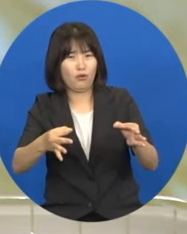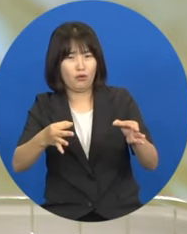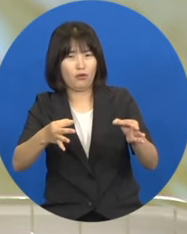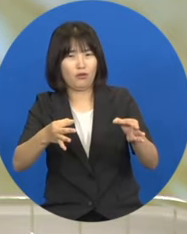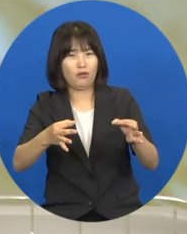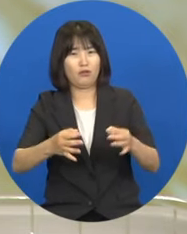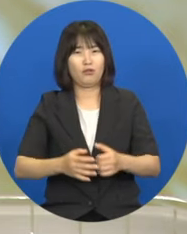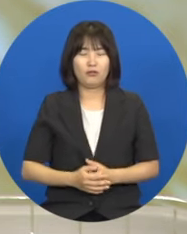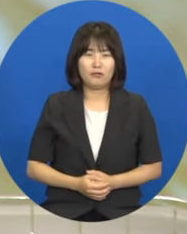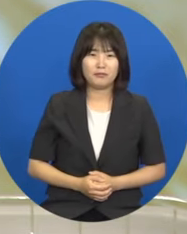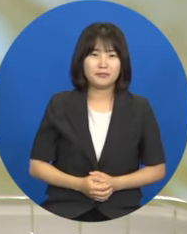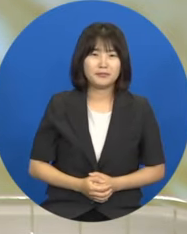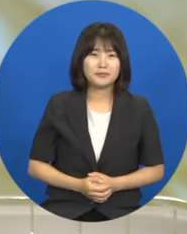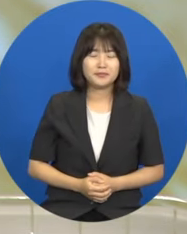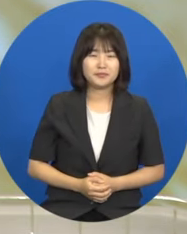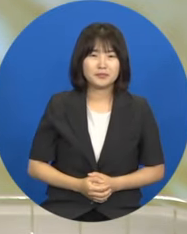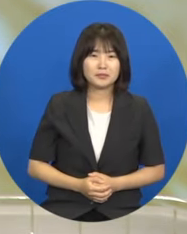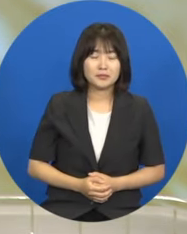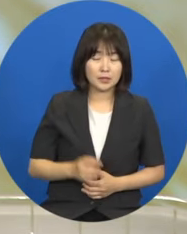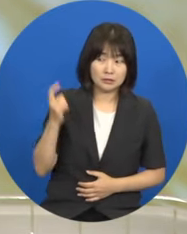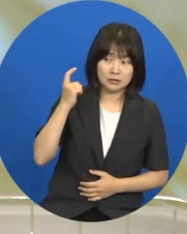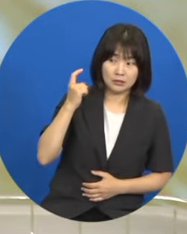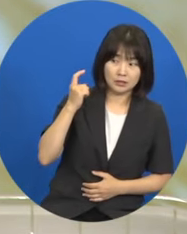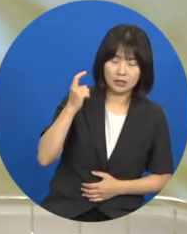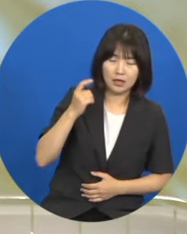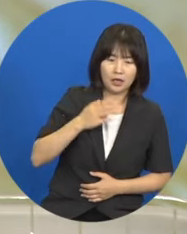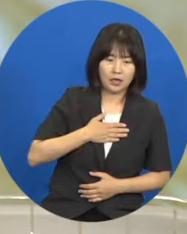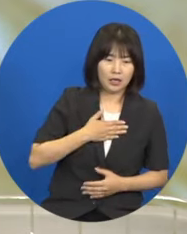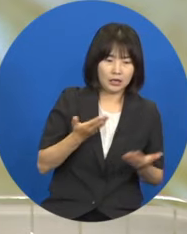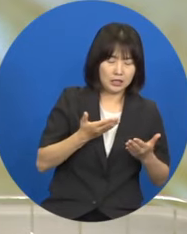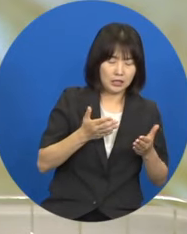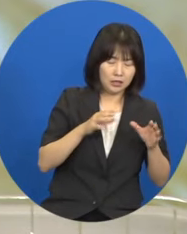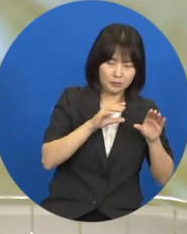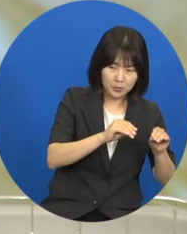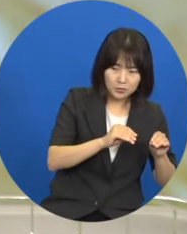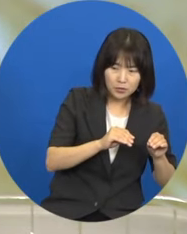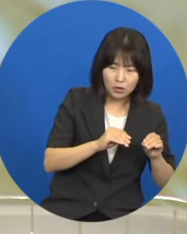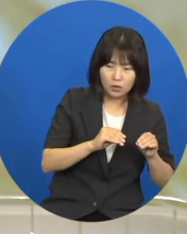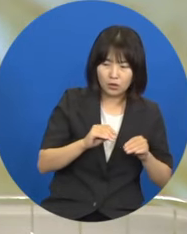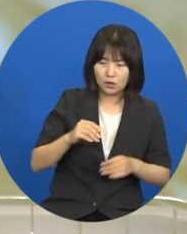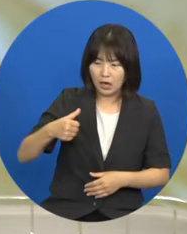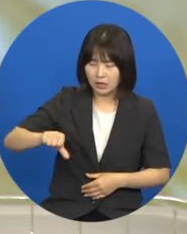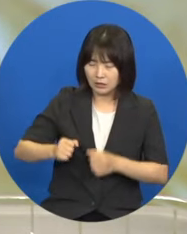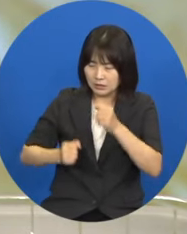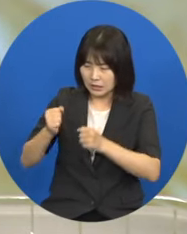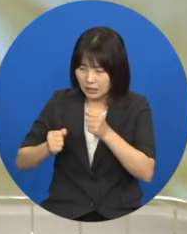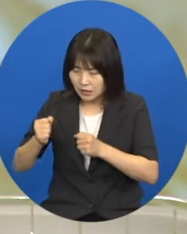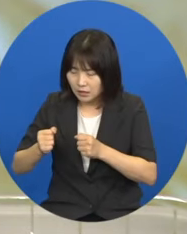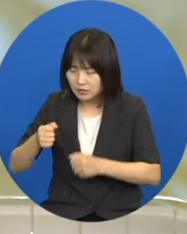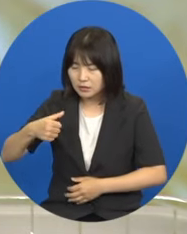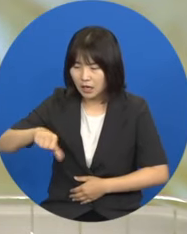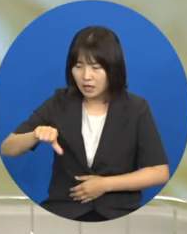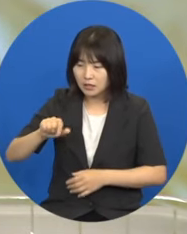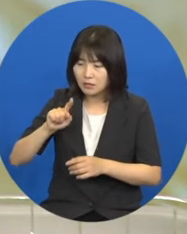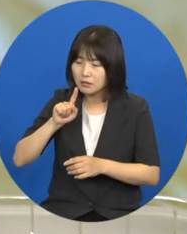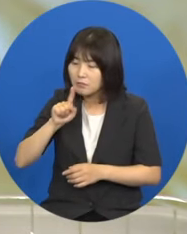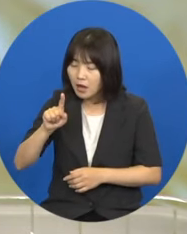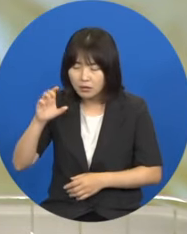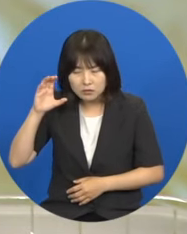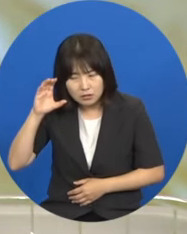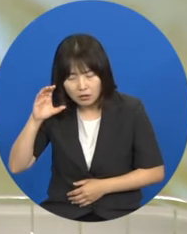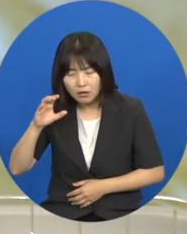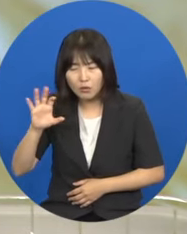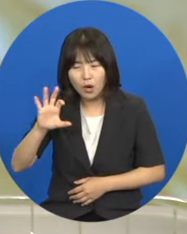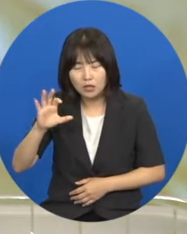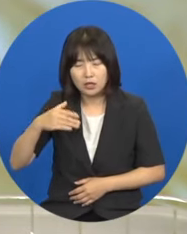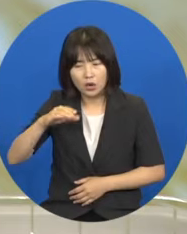라고 부릅니다. 그 소리가 들리면 저는 하던 일을 멈추고 아이에게 달려갑니다. 그리고 아이의 말을 듣습니다. 화장실